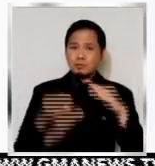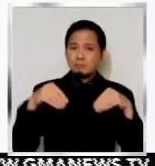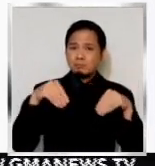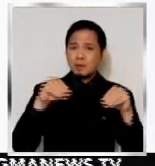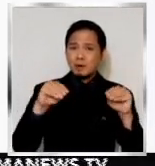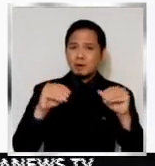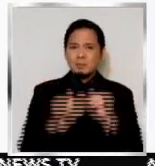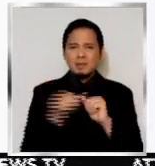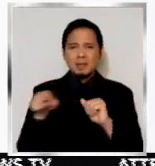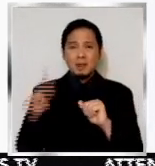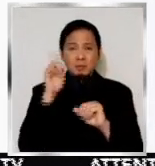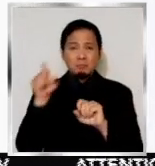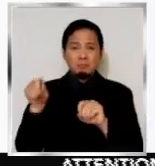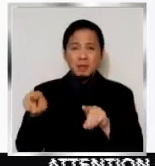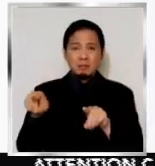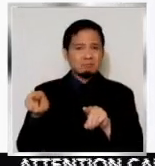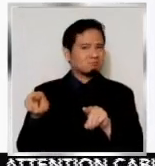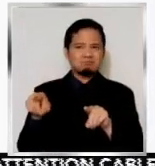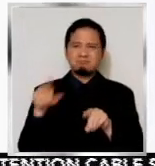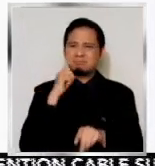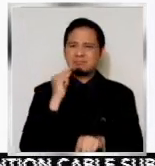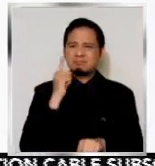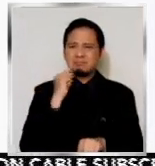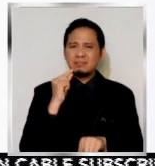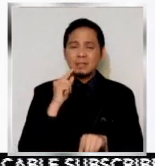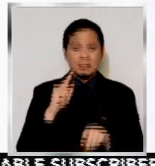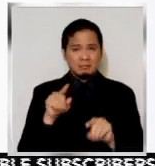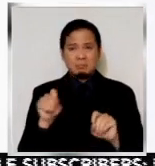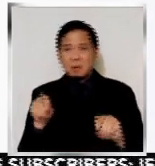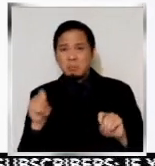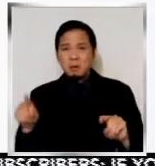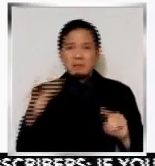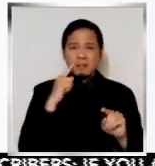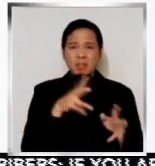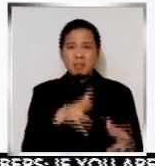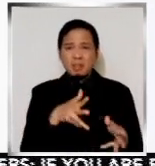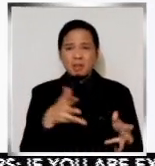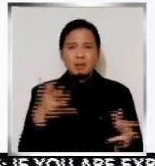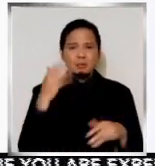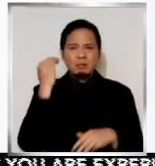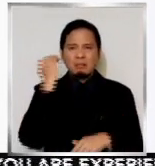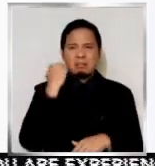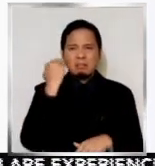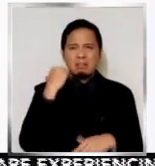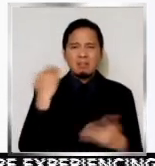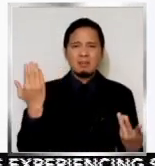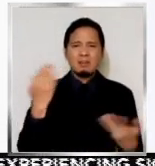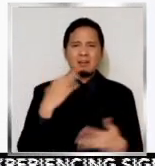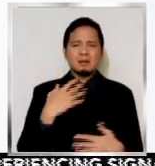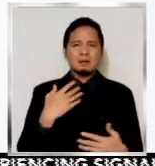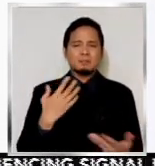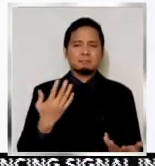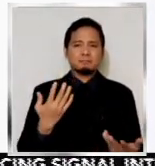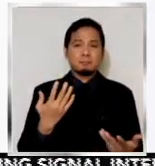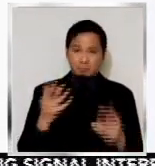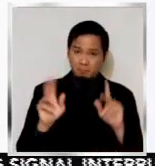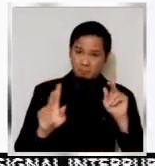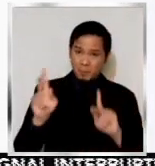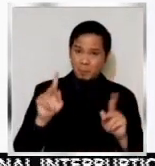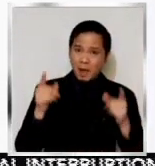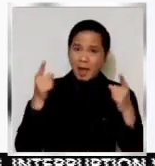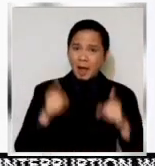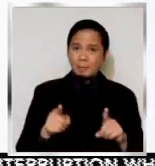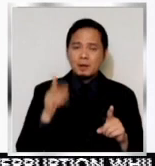yung mga suppliers kasi malilito sila. Ang mga tao, lalo silang mag-aagawan